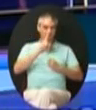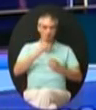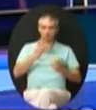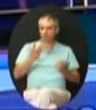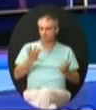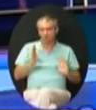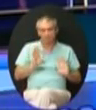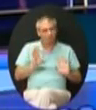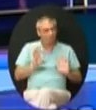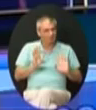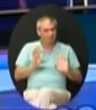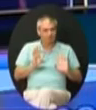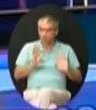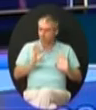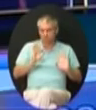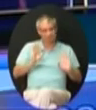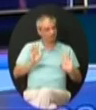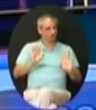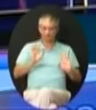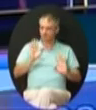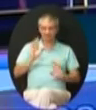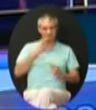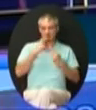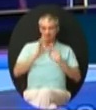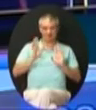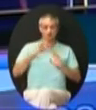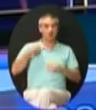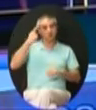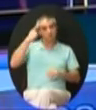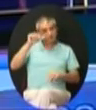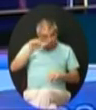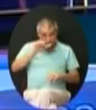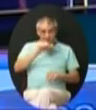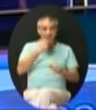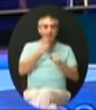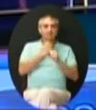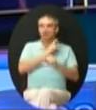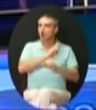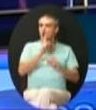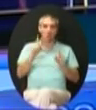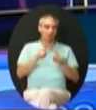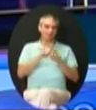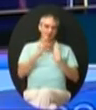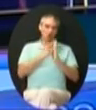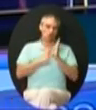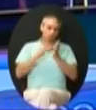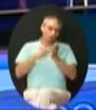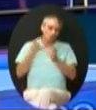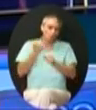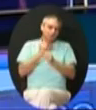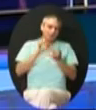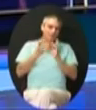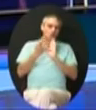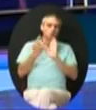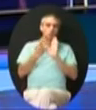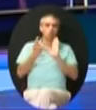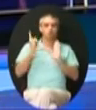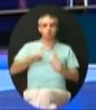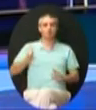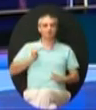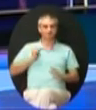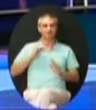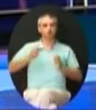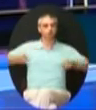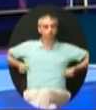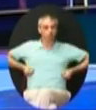כן, מישהו לא, שחרג לא, מסם... לא, לא, חשבתי, לדין. לא, זה לא הדיון. אני חושב שאלאור אזריה פעל שלא כדין, כיוון שהוא פעל כנראה בניגוד לפקודות הצבא. הצבא בנוי